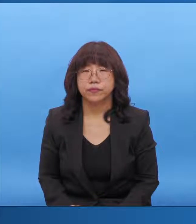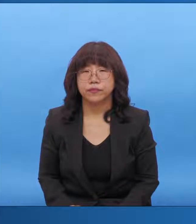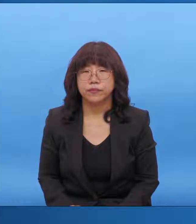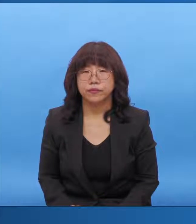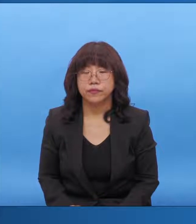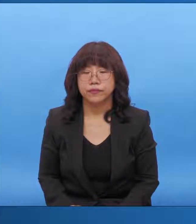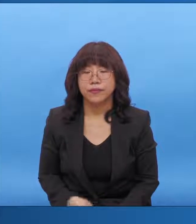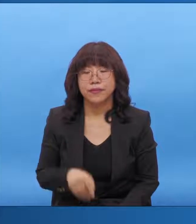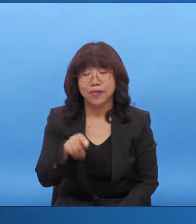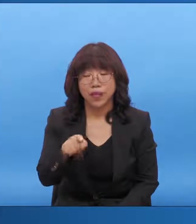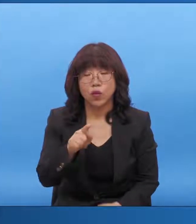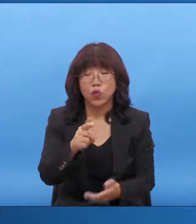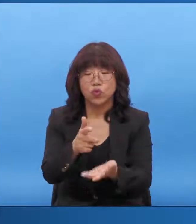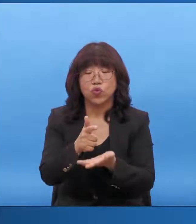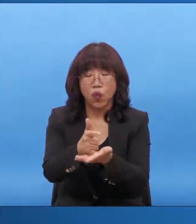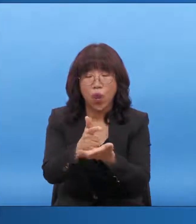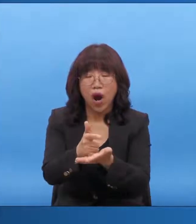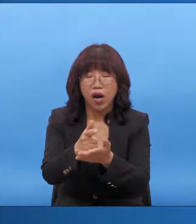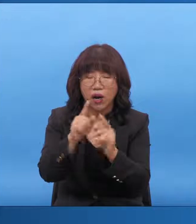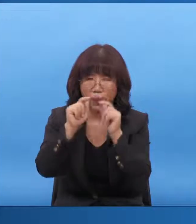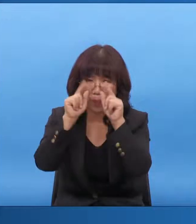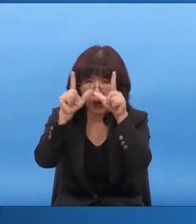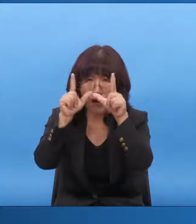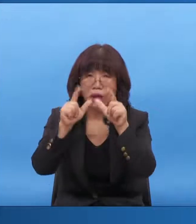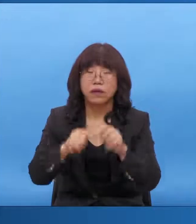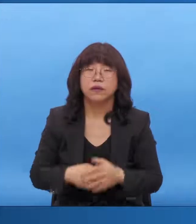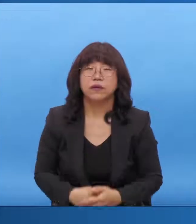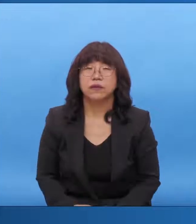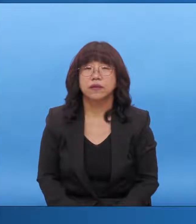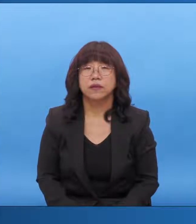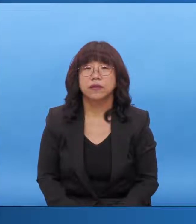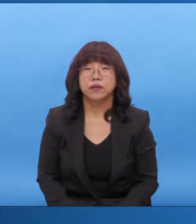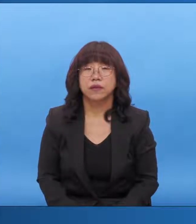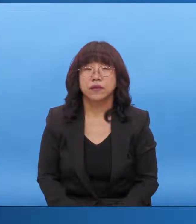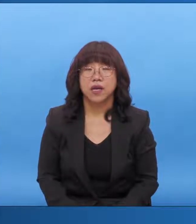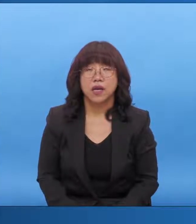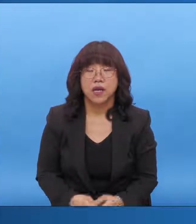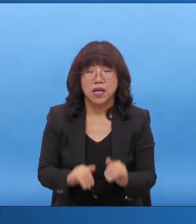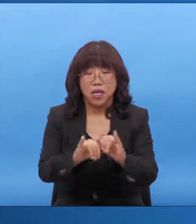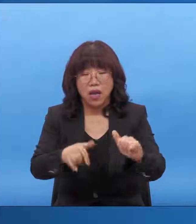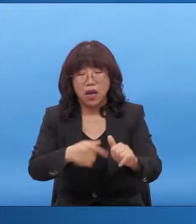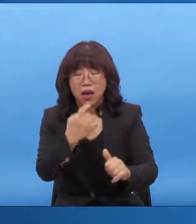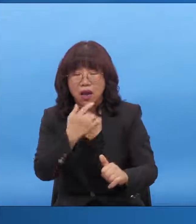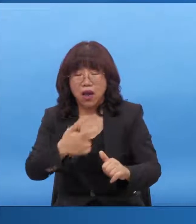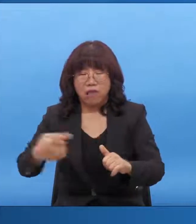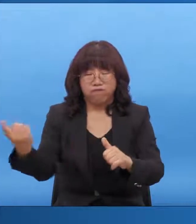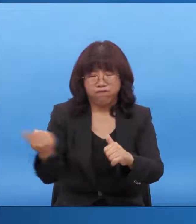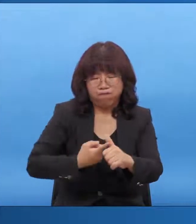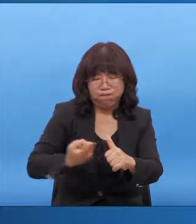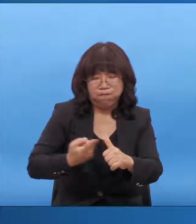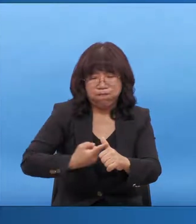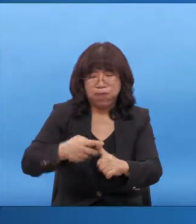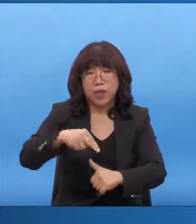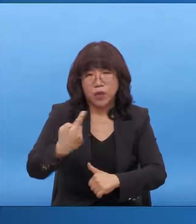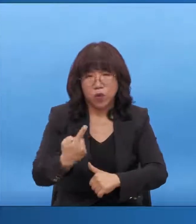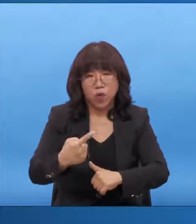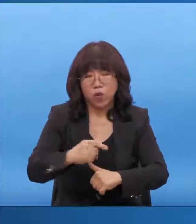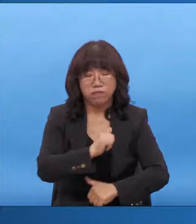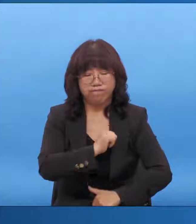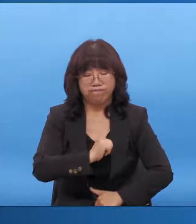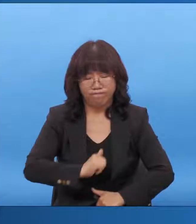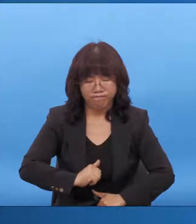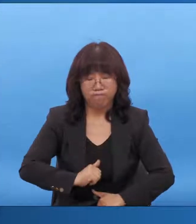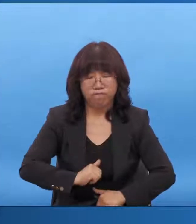본 겁니다. These are the things that Noah saw. 그래서 그렇게만 조롱받는데 전혀 흔들리지 않고 이 방주 만들었는데 드디어